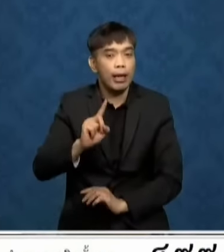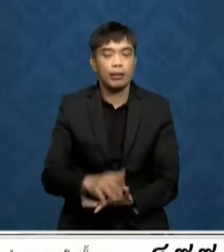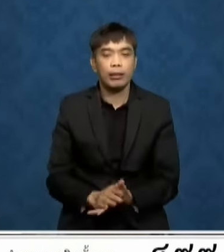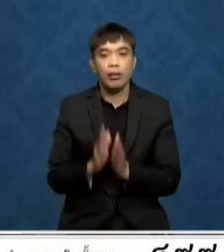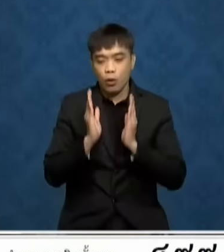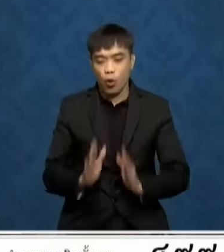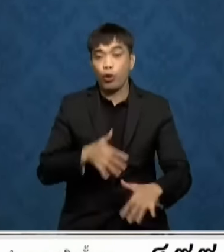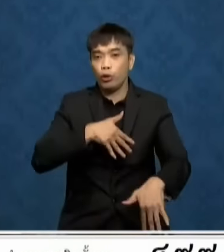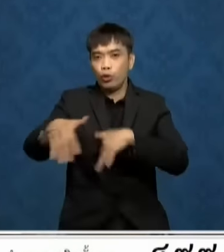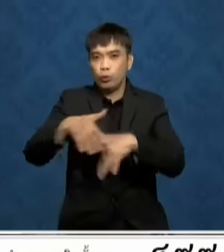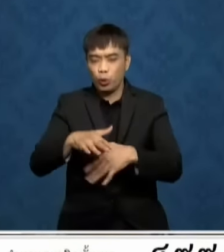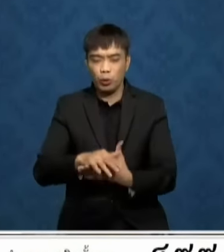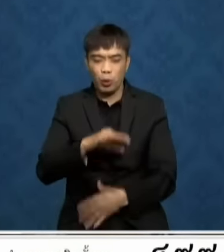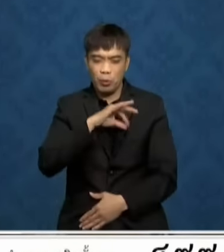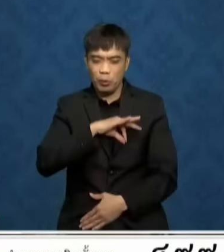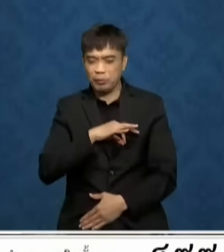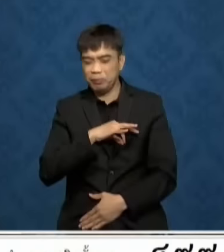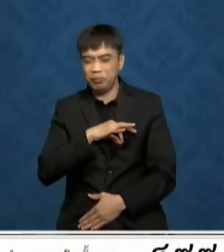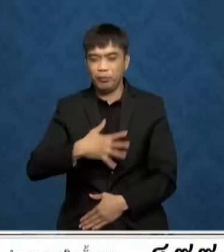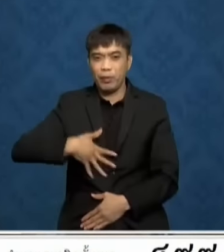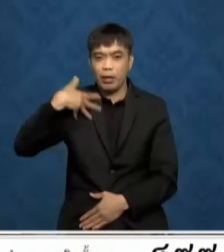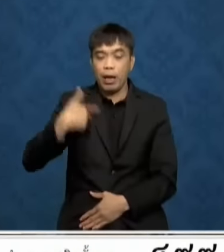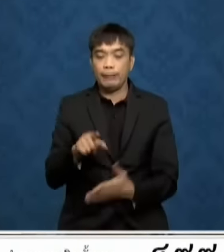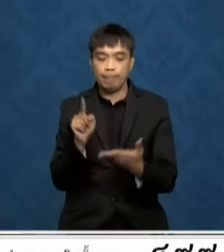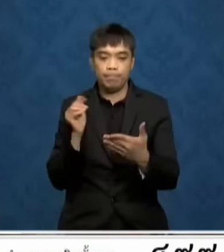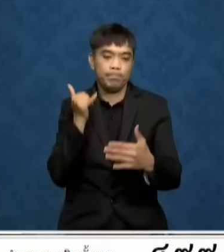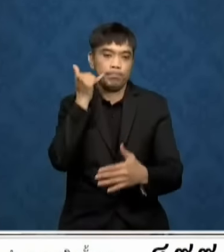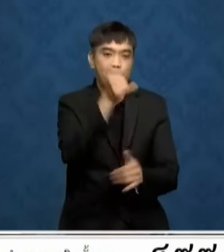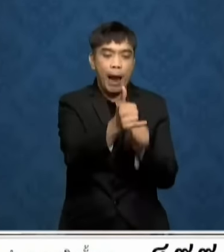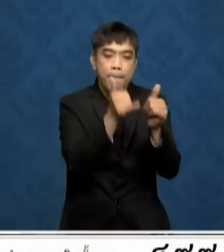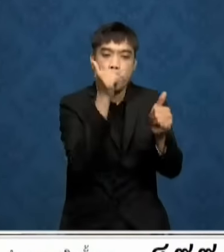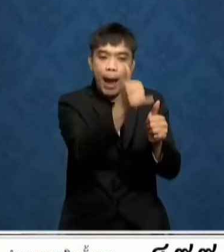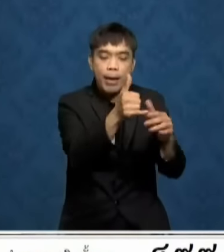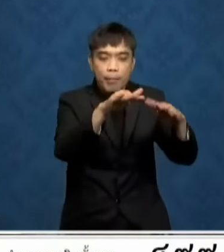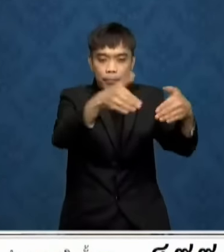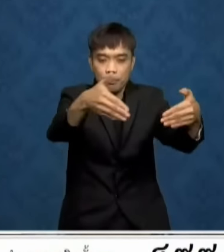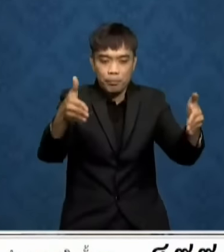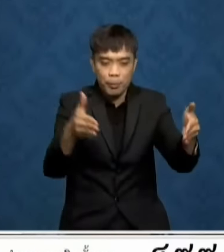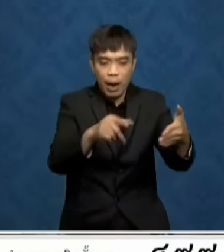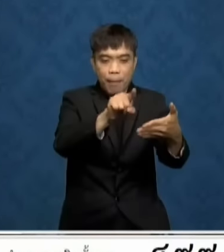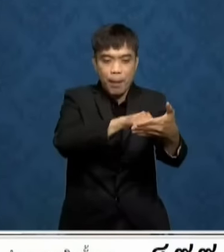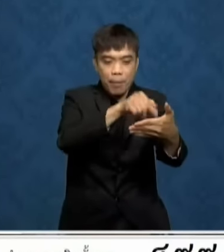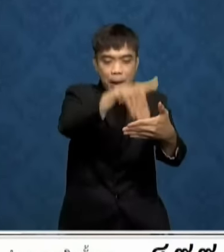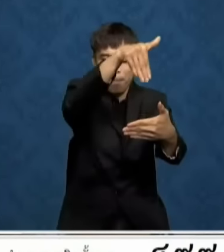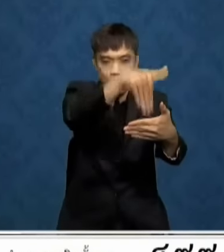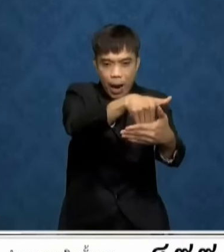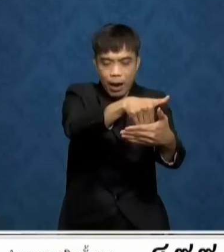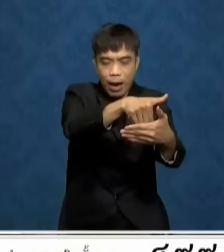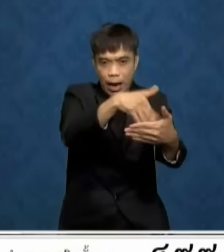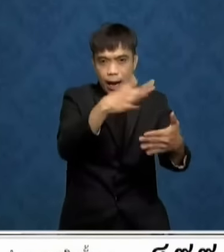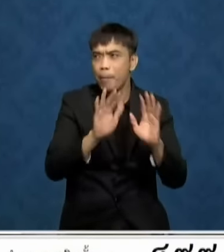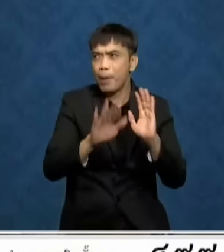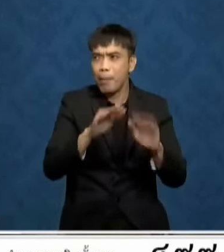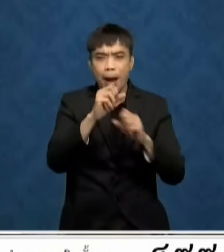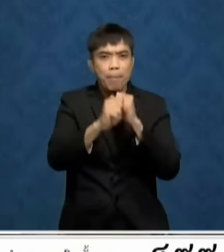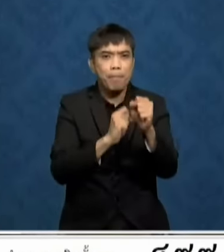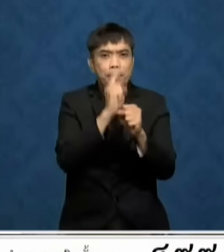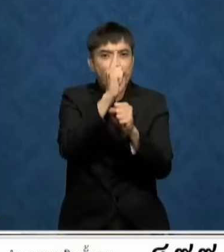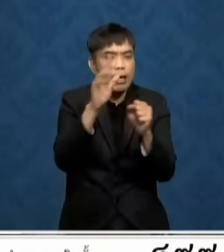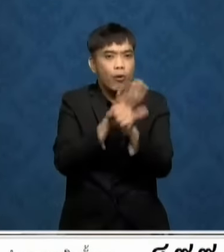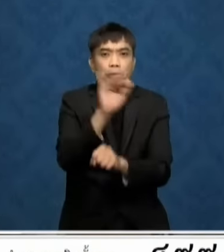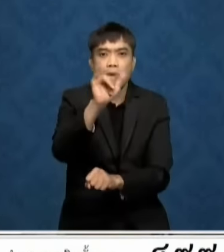ยนะครับเห็นนะครับเขาเพิ่งเลือกออกไปใช้สิทธิ์เลือกตั้งออกไปใช้อำนาจของตัวเองในคูหาไม่ถึงปี นี่จึงไม่ใ